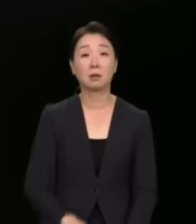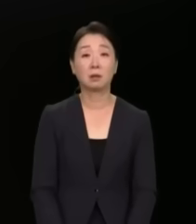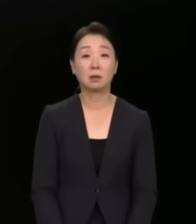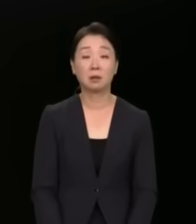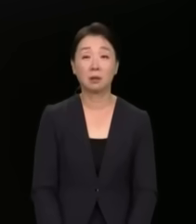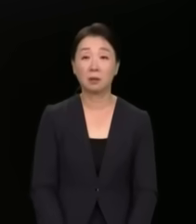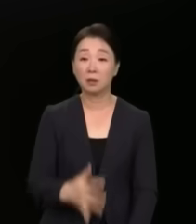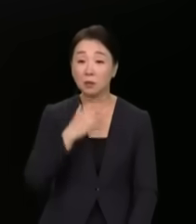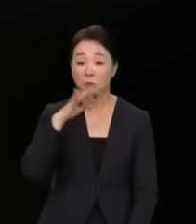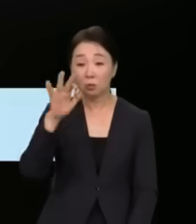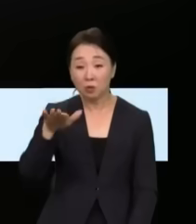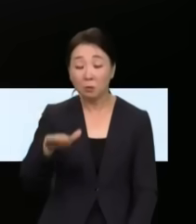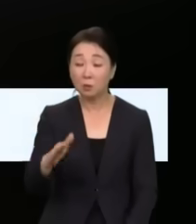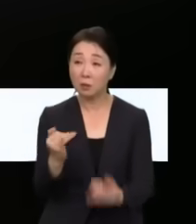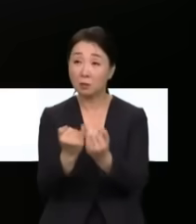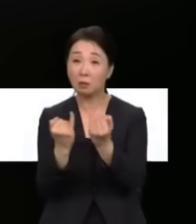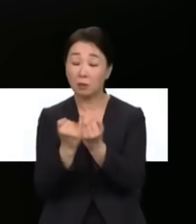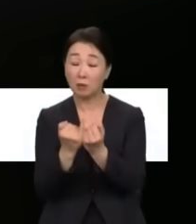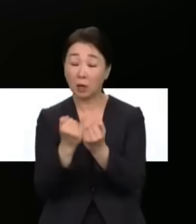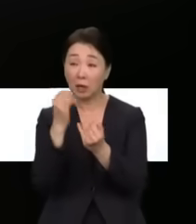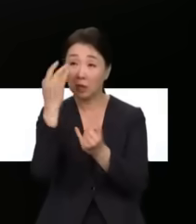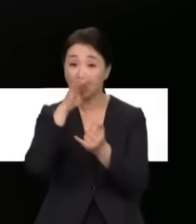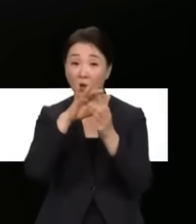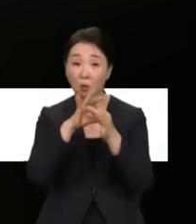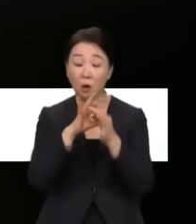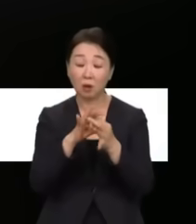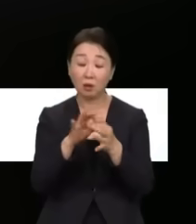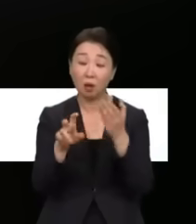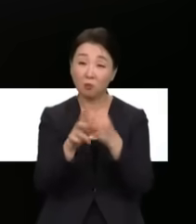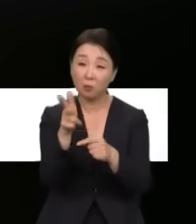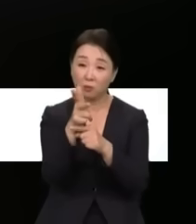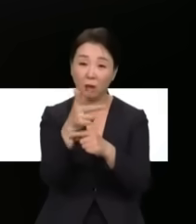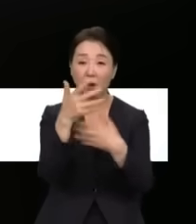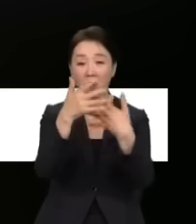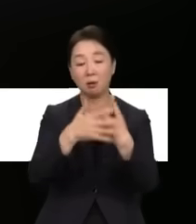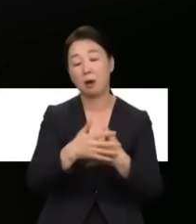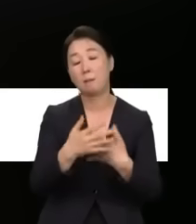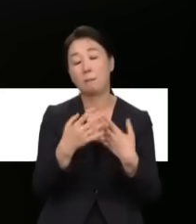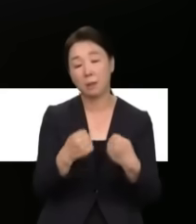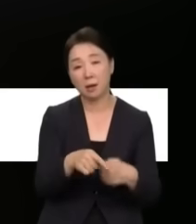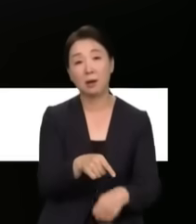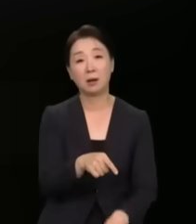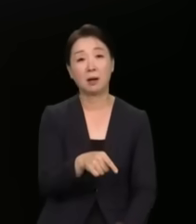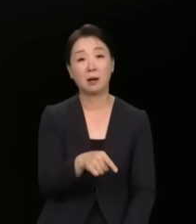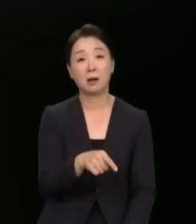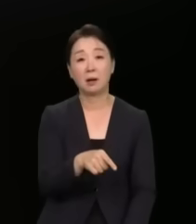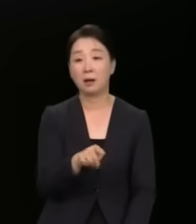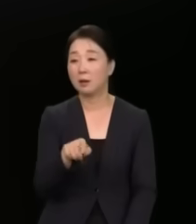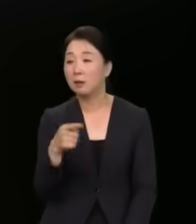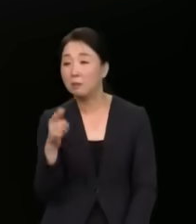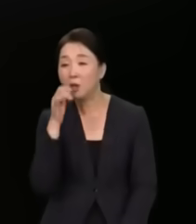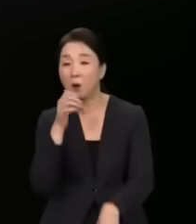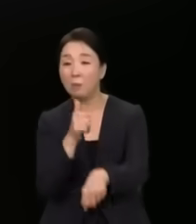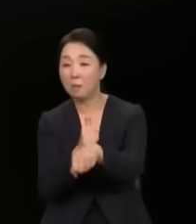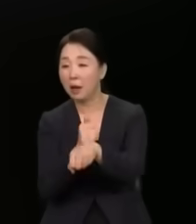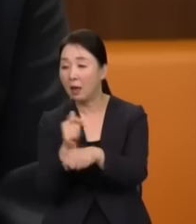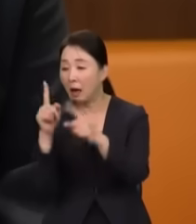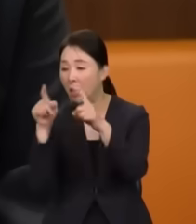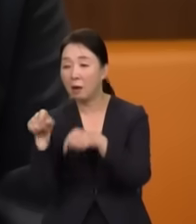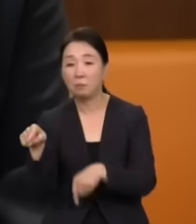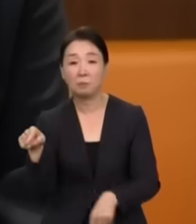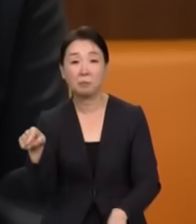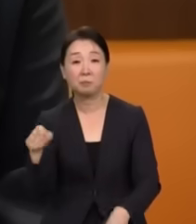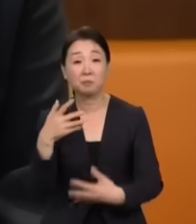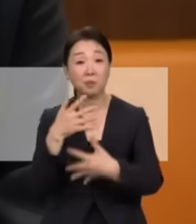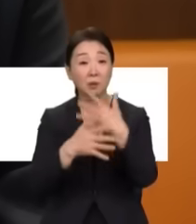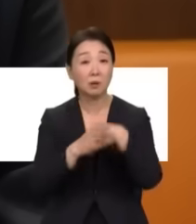미성년자로 추정되는 여성들과 성관계를 하며 불법 촬영한 영상들이 쏟아진 겁니다. 옆에 마약도 찍혀 있었습니다.